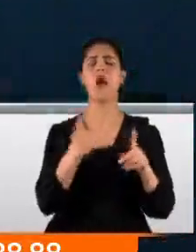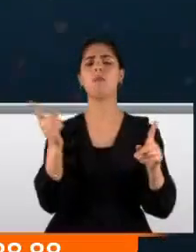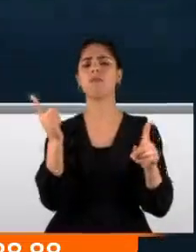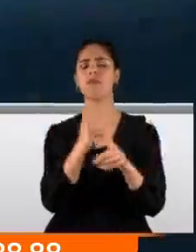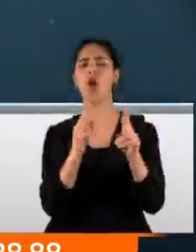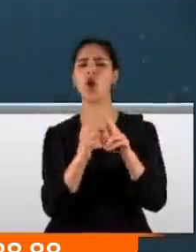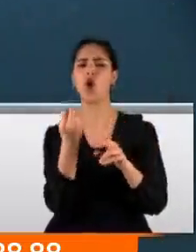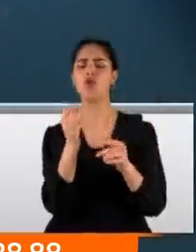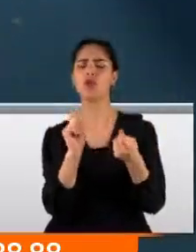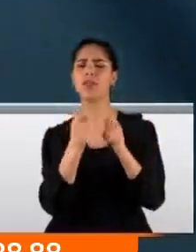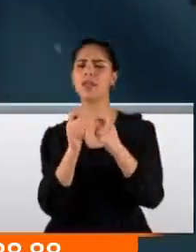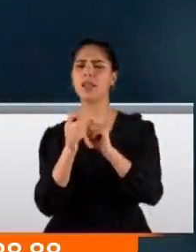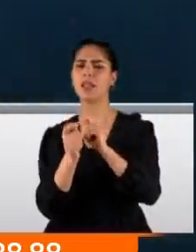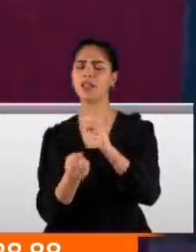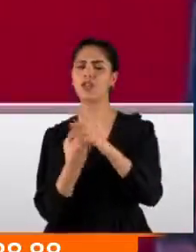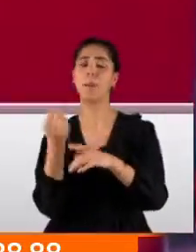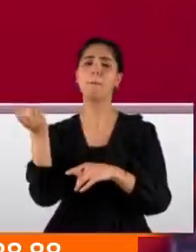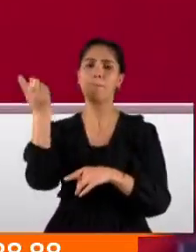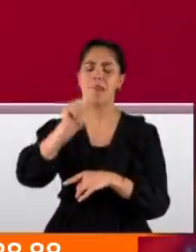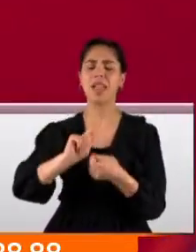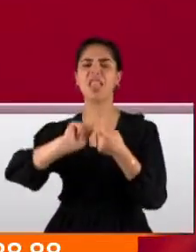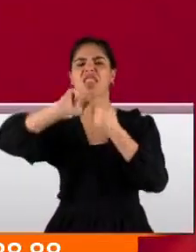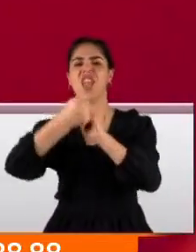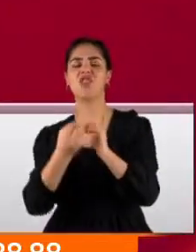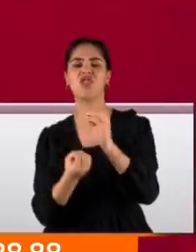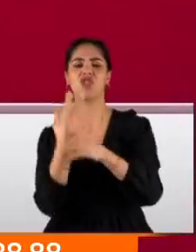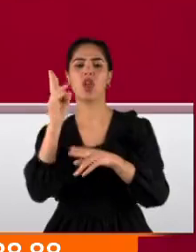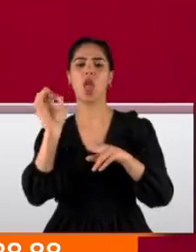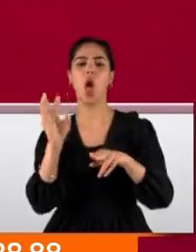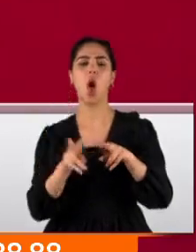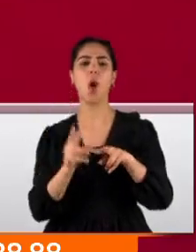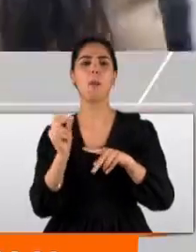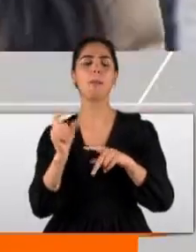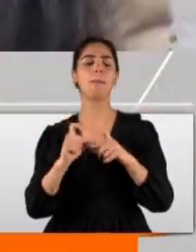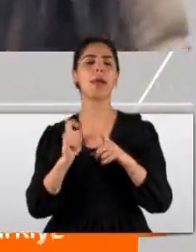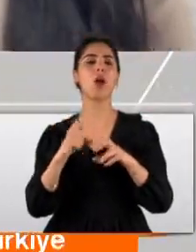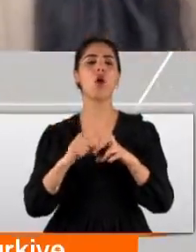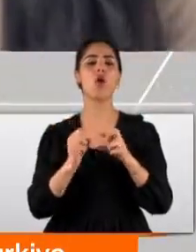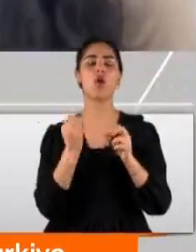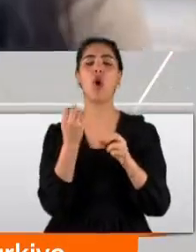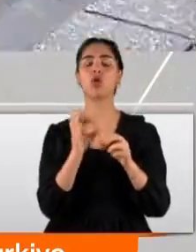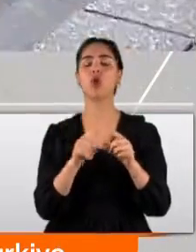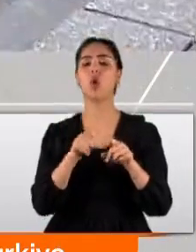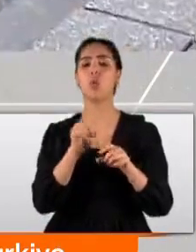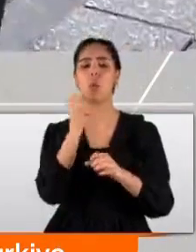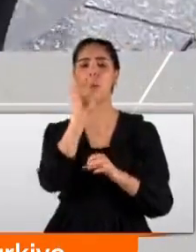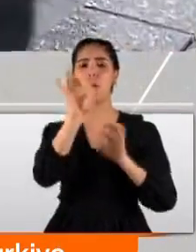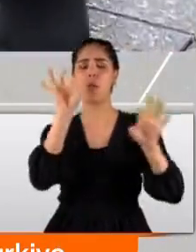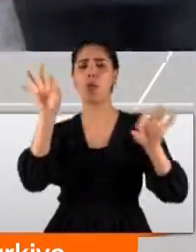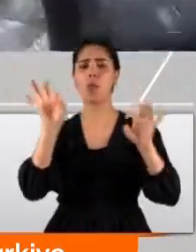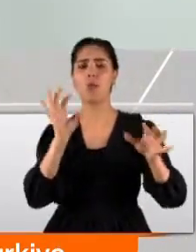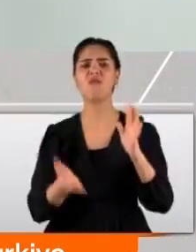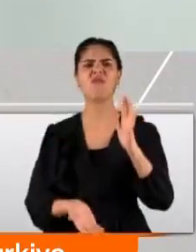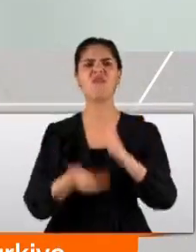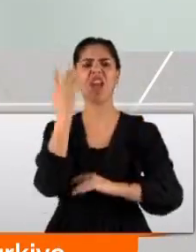derken koronavirüs bir kez daha mutasyona uğradı. İsmi Omikron. Üstelik eskisinden çok daha bulaşıcı. Maske, mesafe ve aşı